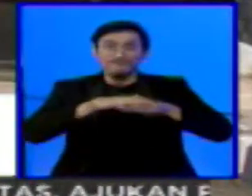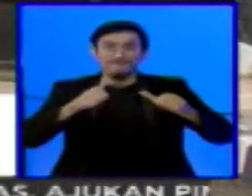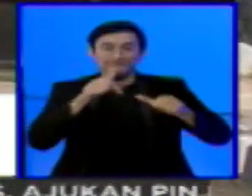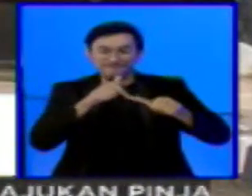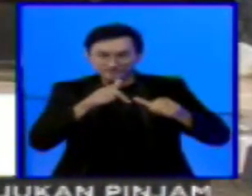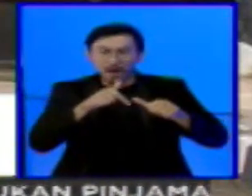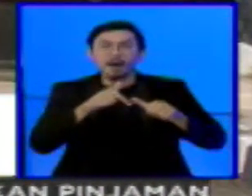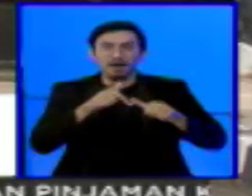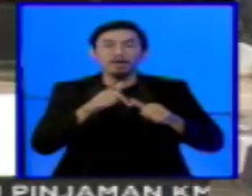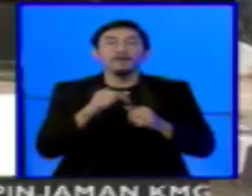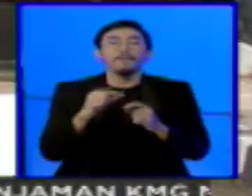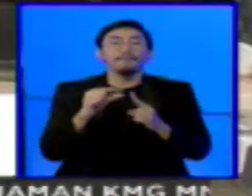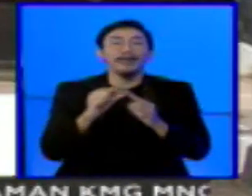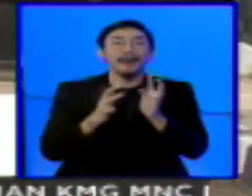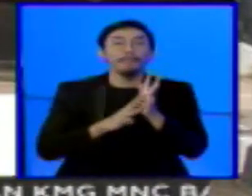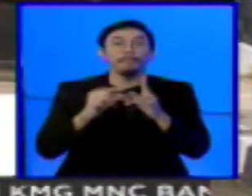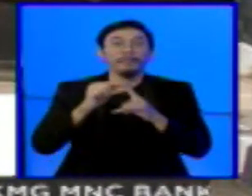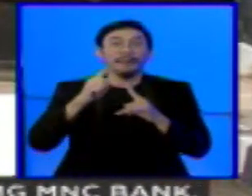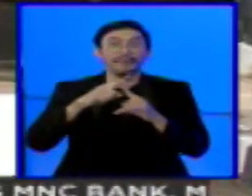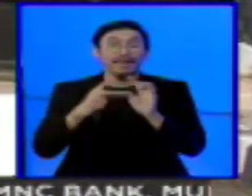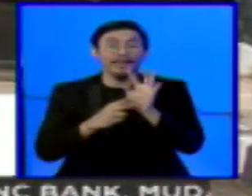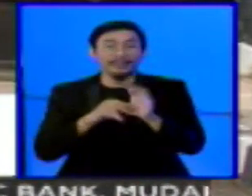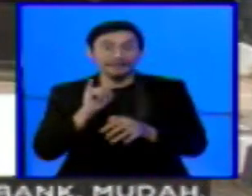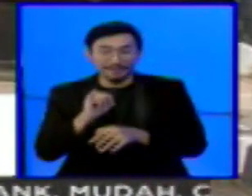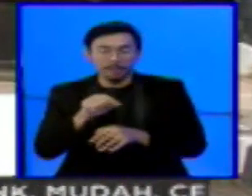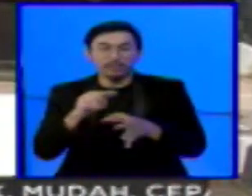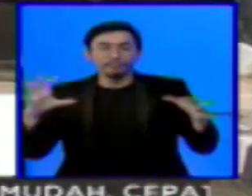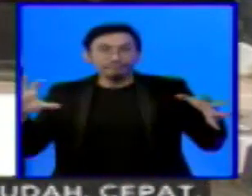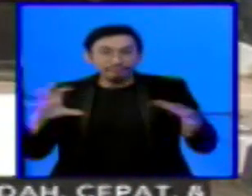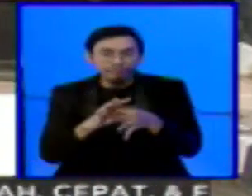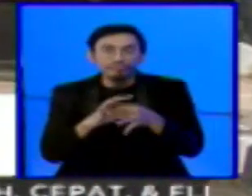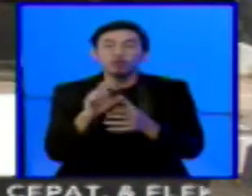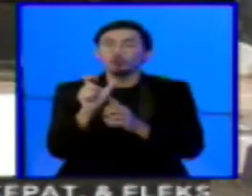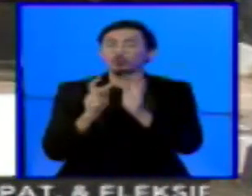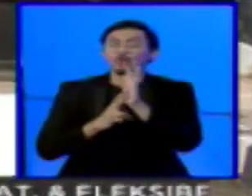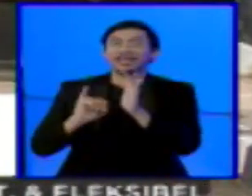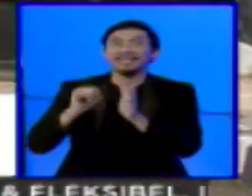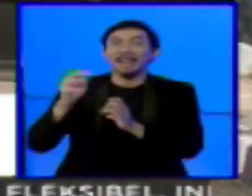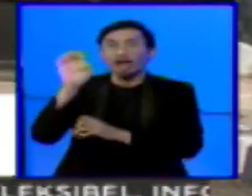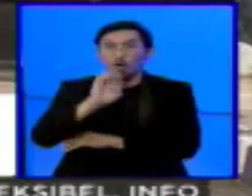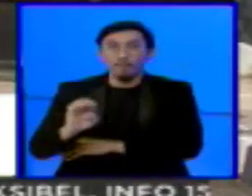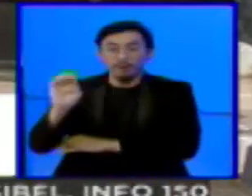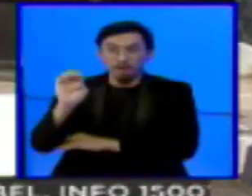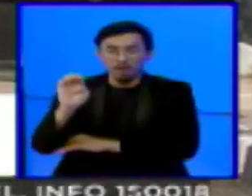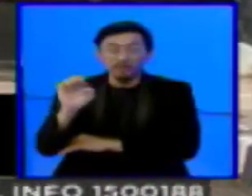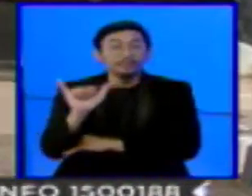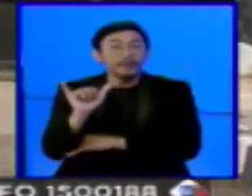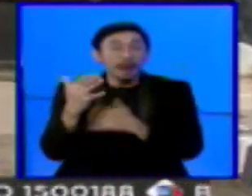PMPP TNI dengan delegasi Eropa ataupun Uni Eropa. Kira-kira seperti apa? Yuk kita lihat sama-sama.